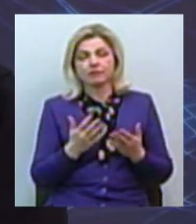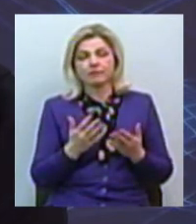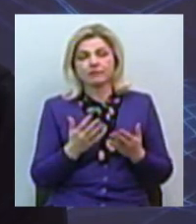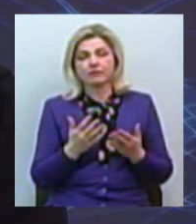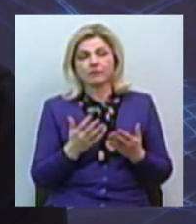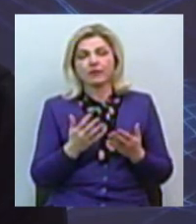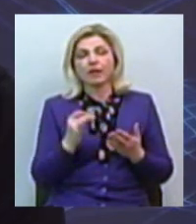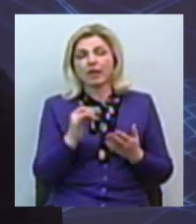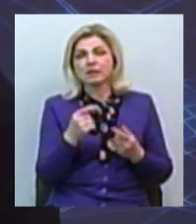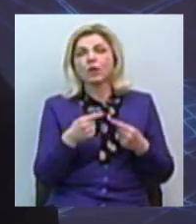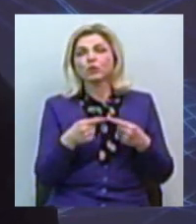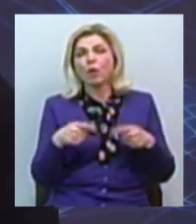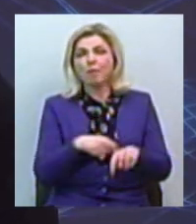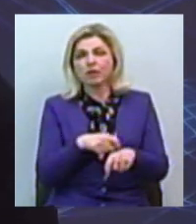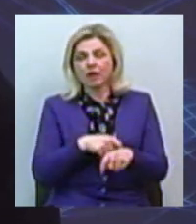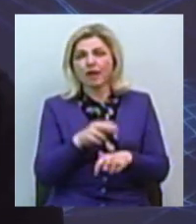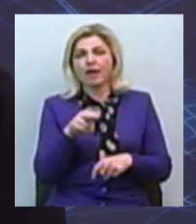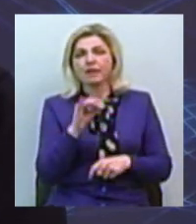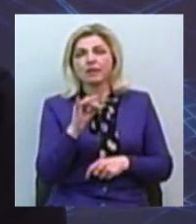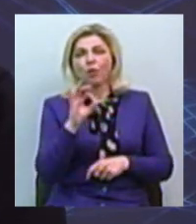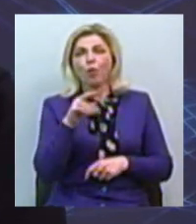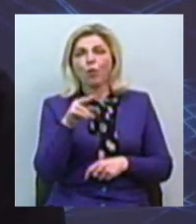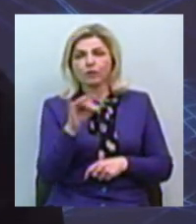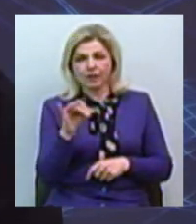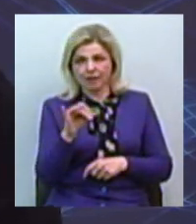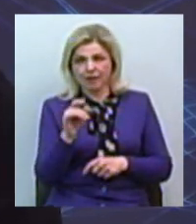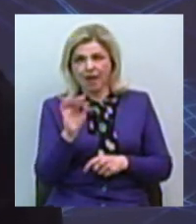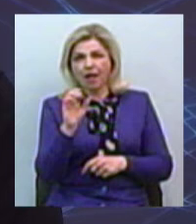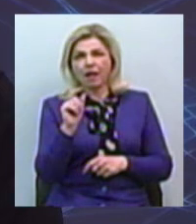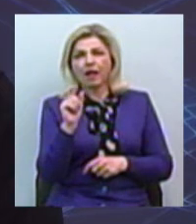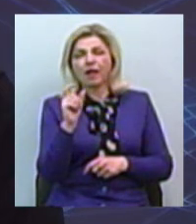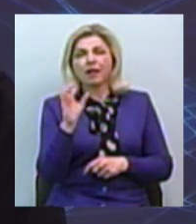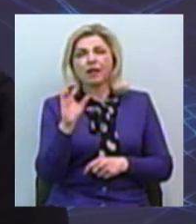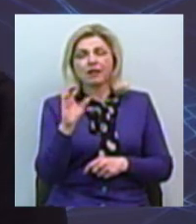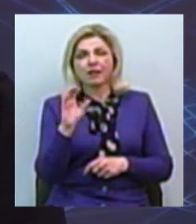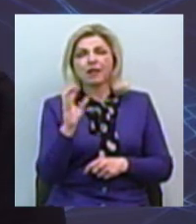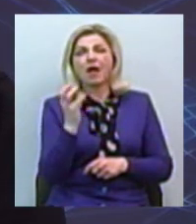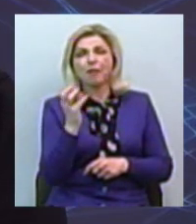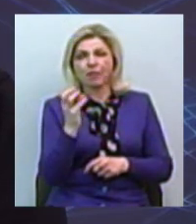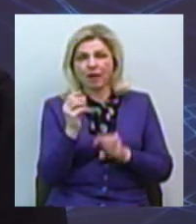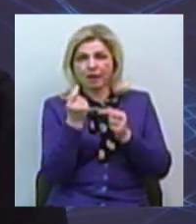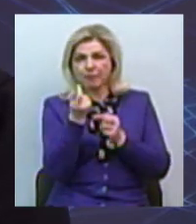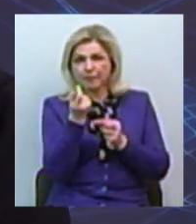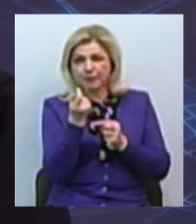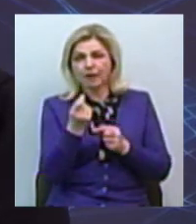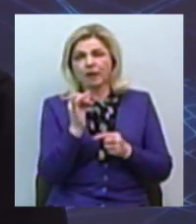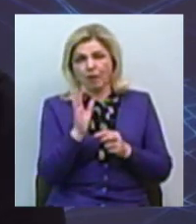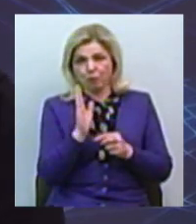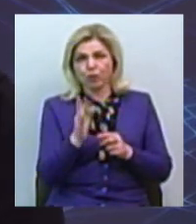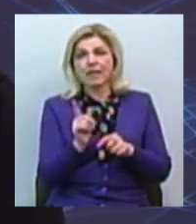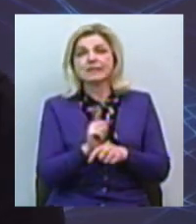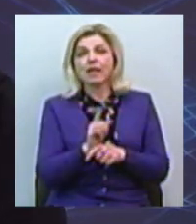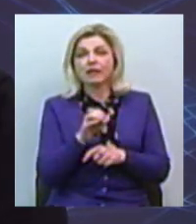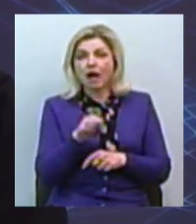вихідні матеріали, такі як діоди, які використовуються. Власне, в рішенні. І ці діоди вже будуть стандарту такого,